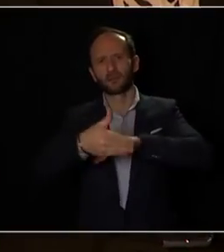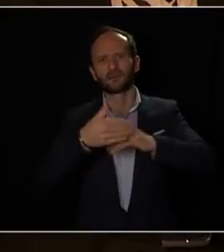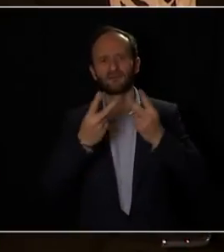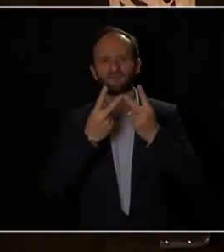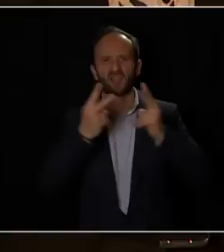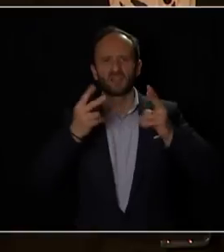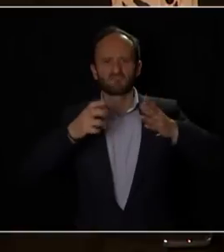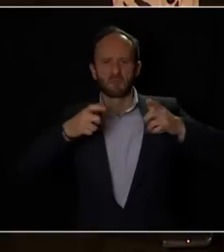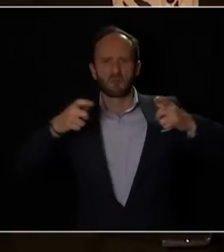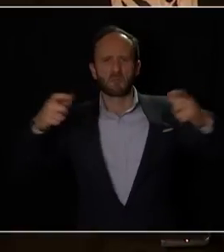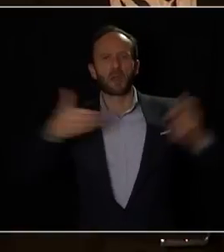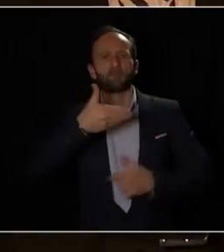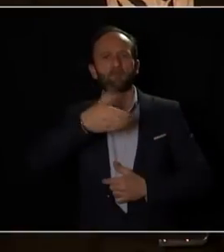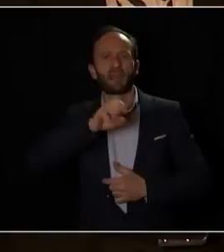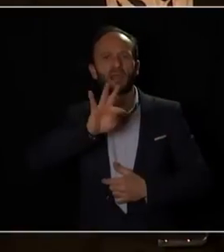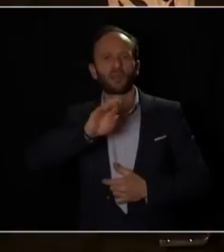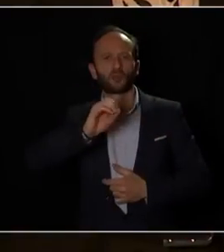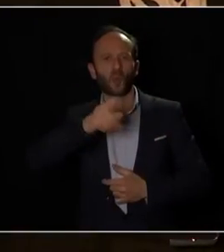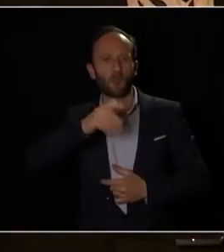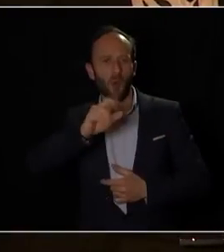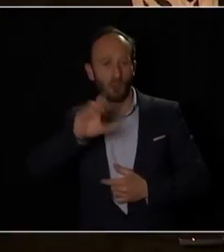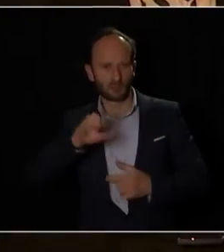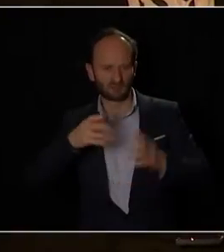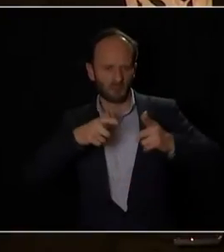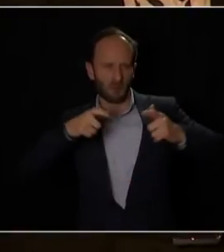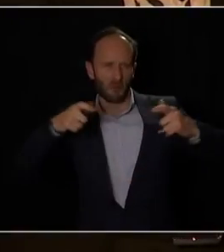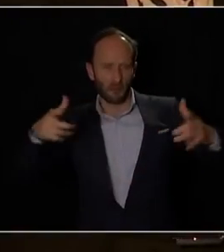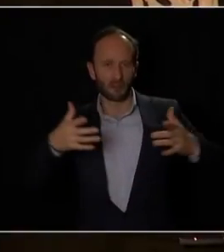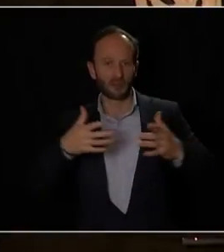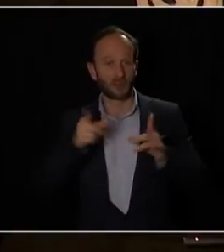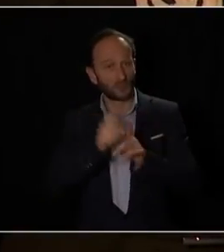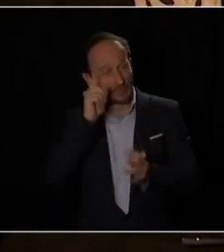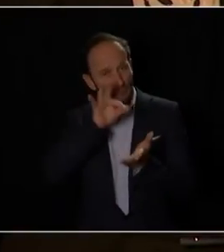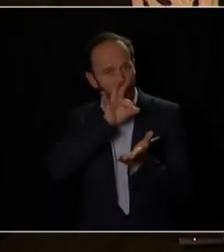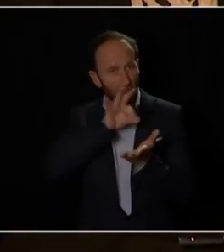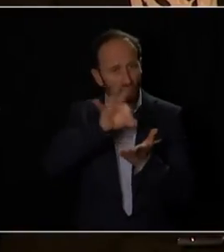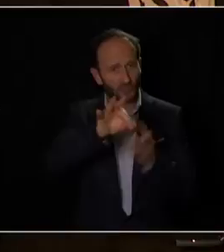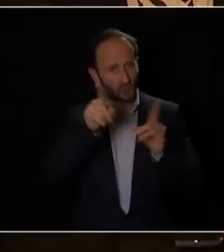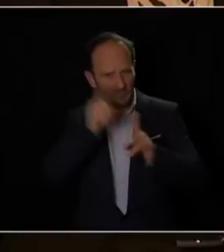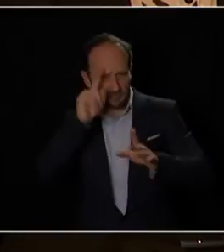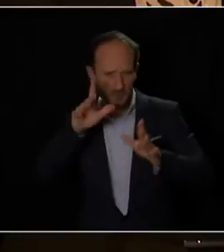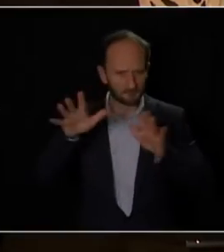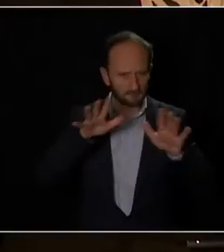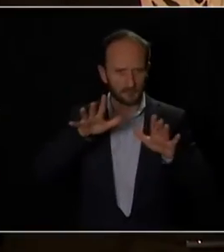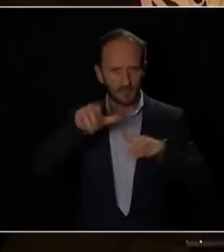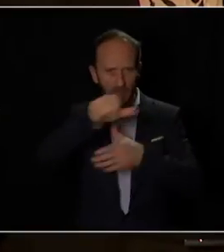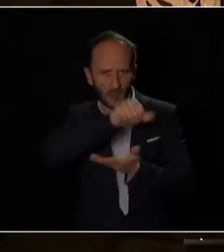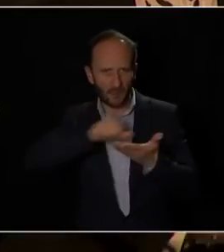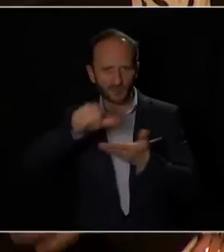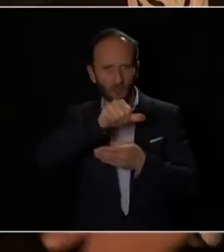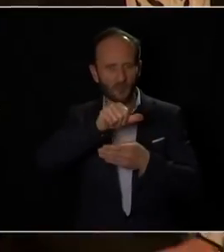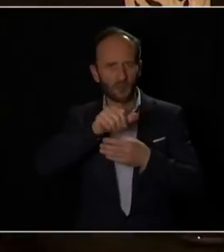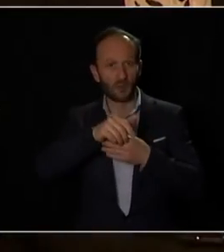dans la droite ligne de cette stratégie que nous portons pour l'agglomération. Il m'a